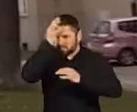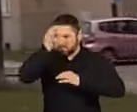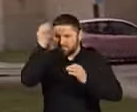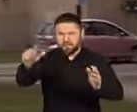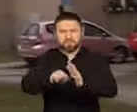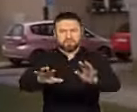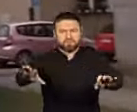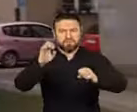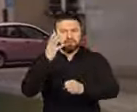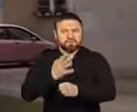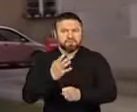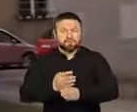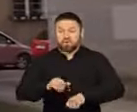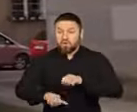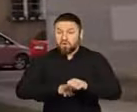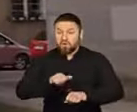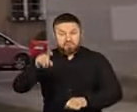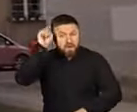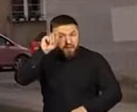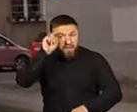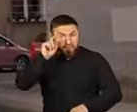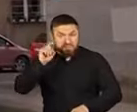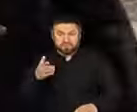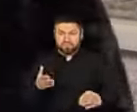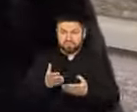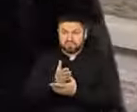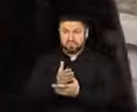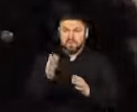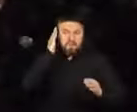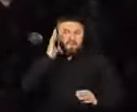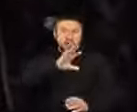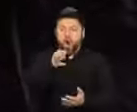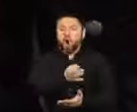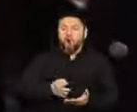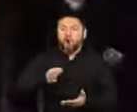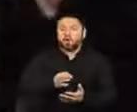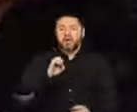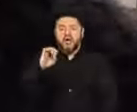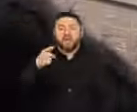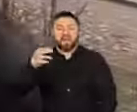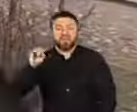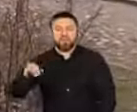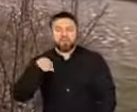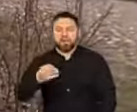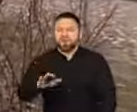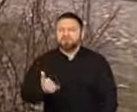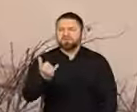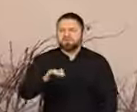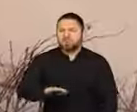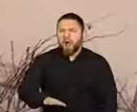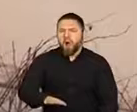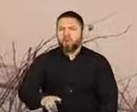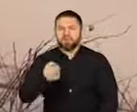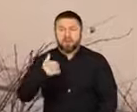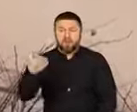14 stycznia 1940 roku, gdy niemieccy okupanci wysiedlili mieszkańców osiedla, pani Agnieszka była małą dziewczynką.